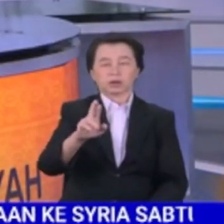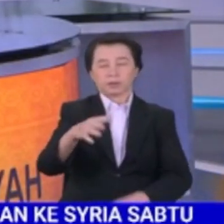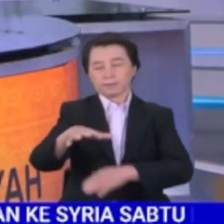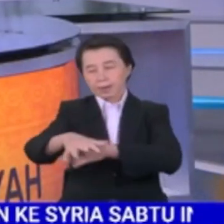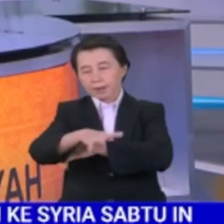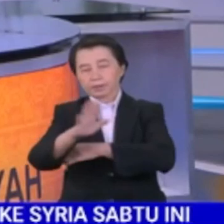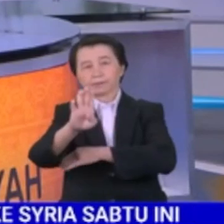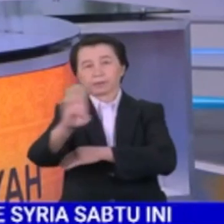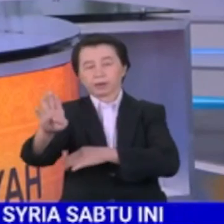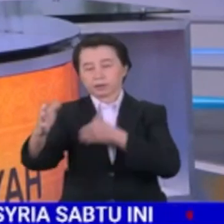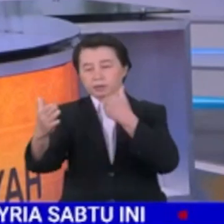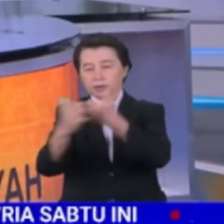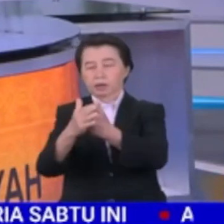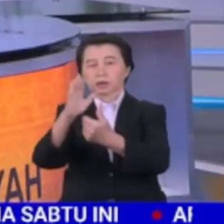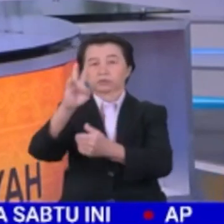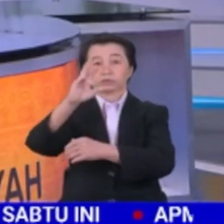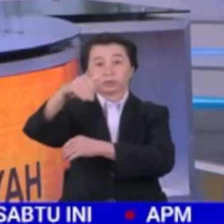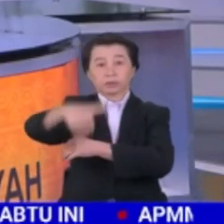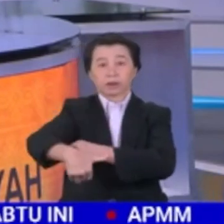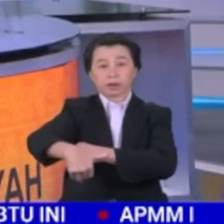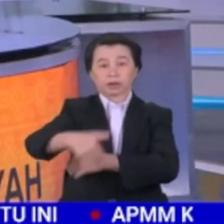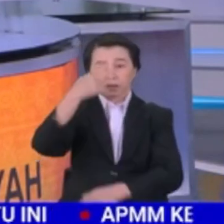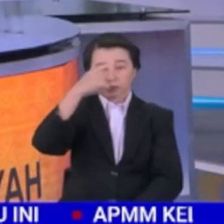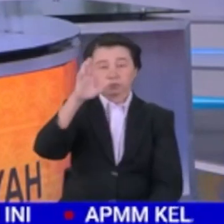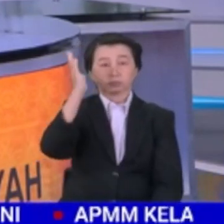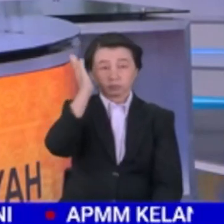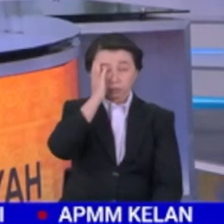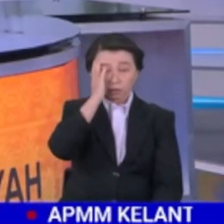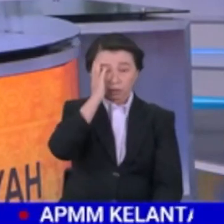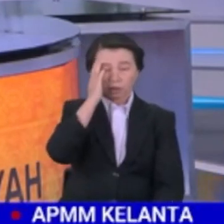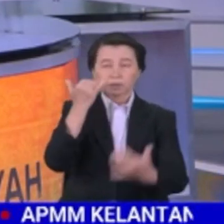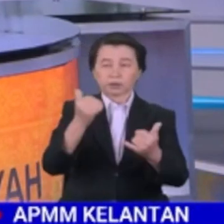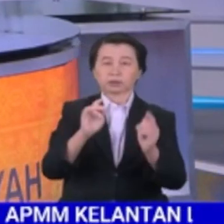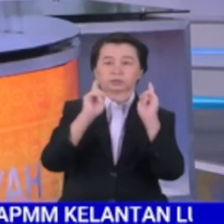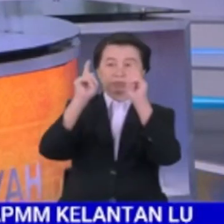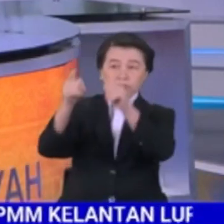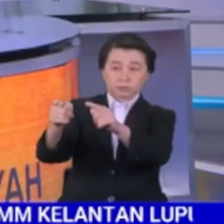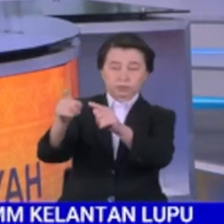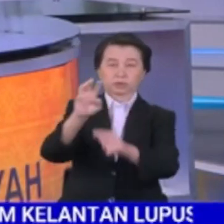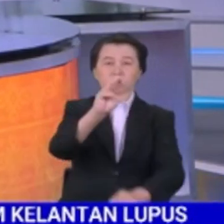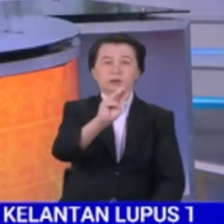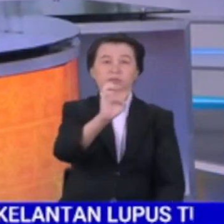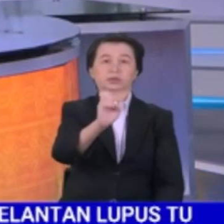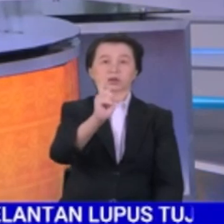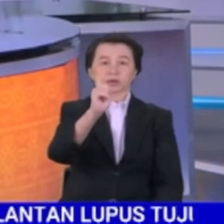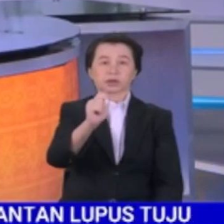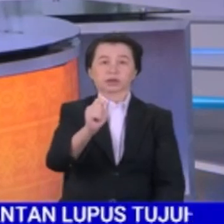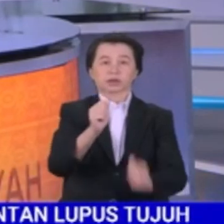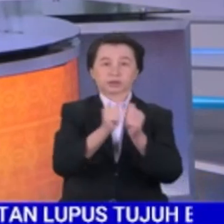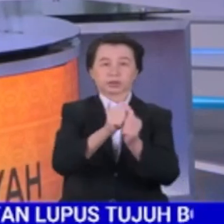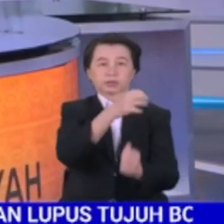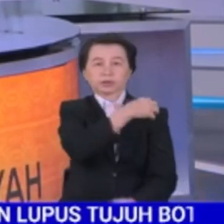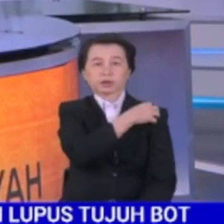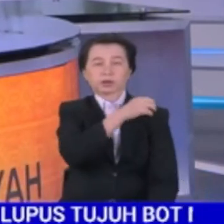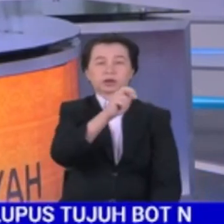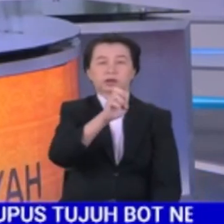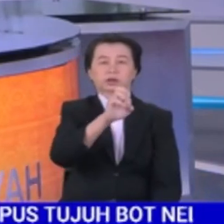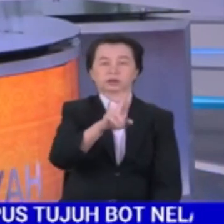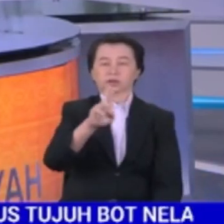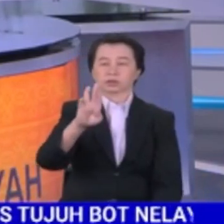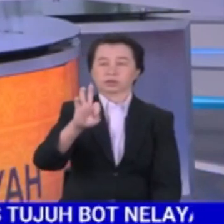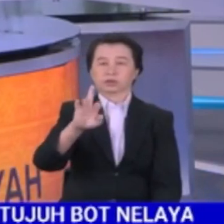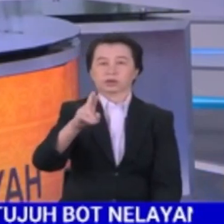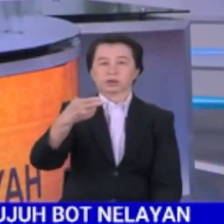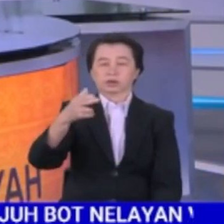sehingga 7 malam ini. Dan untuk maklumat cuaca yang lebih terperinci, kita langsung ke Met Malaysia bersama pegawainya Nur Farha